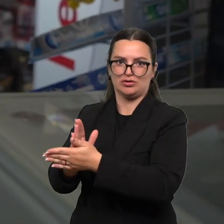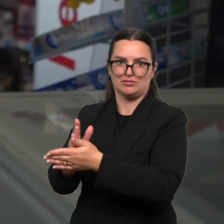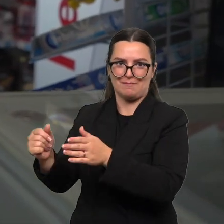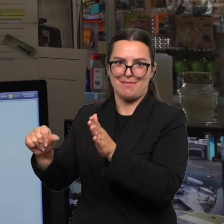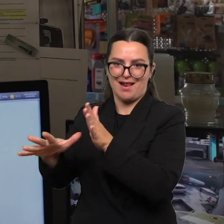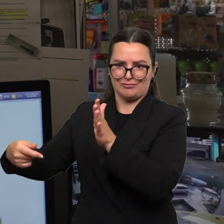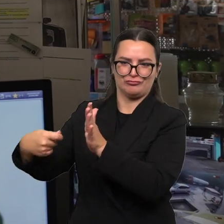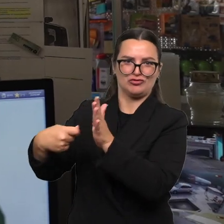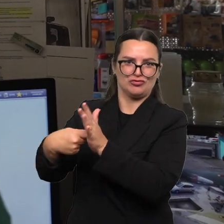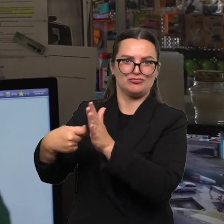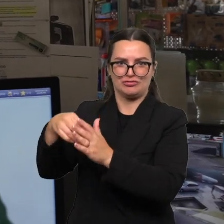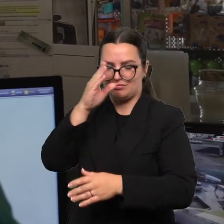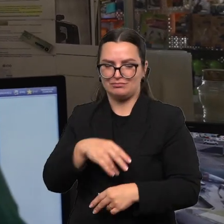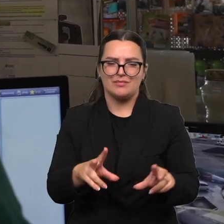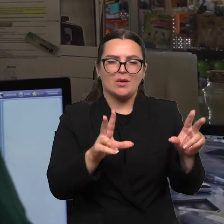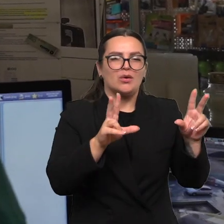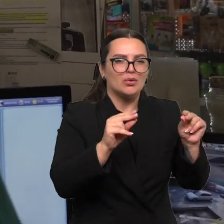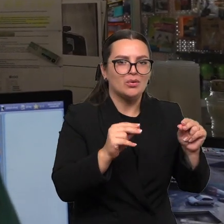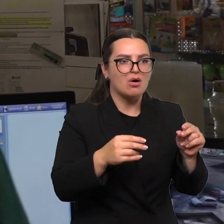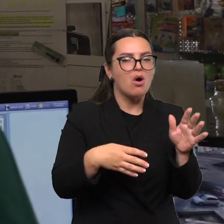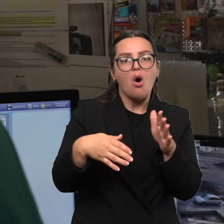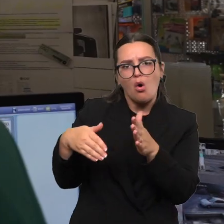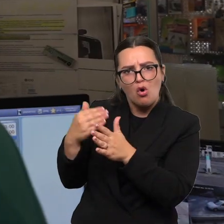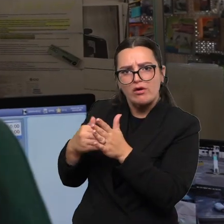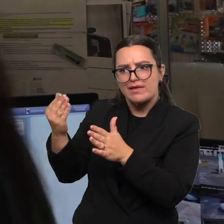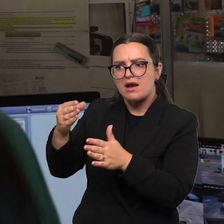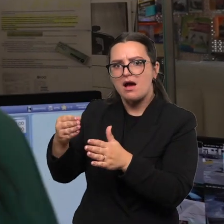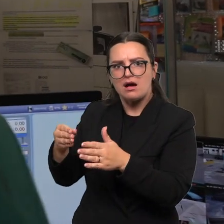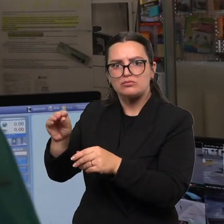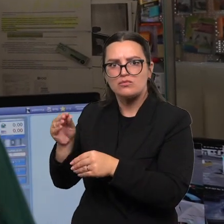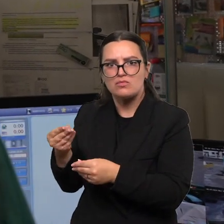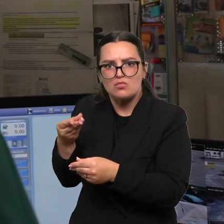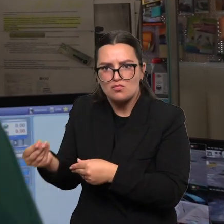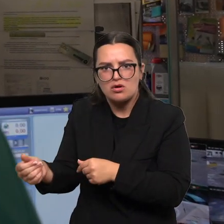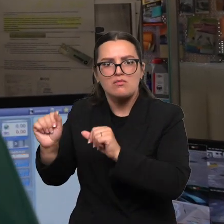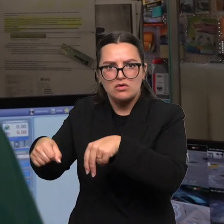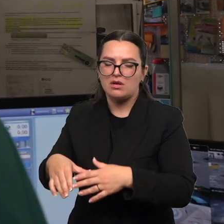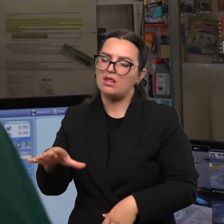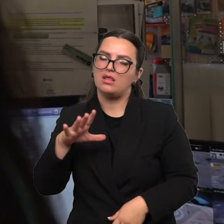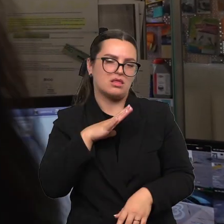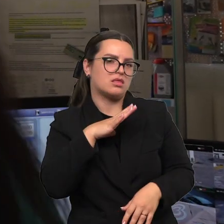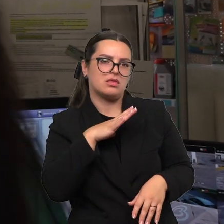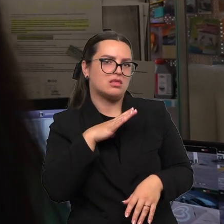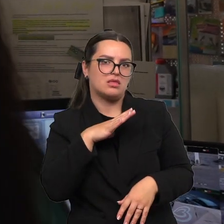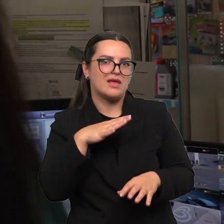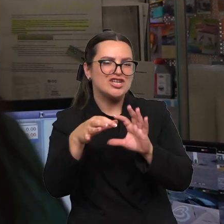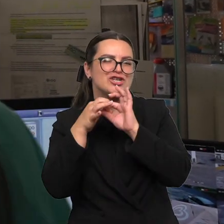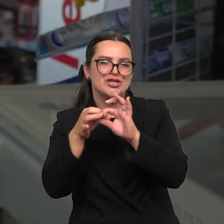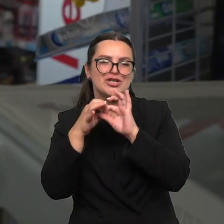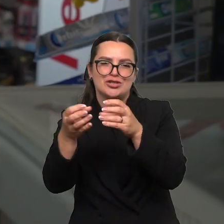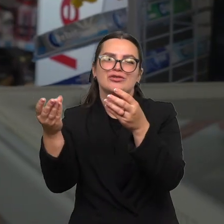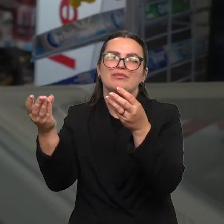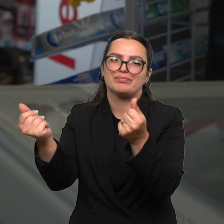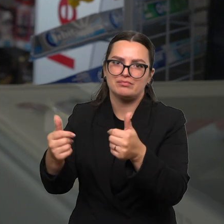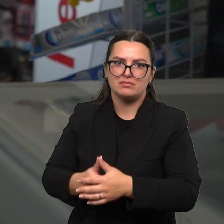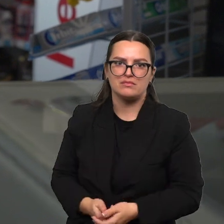pasisekė. 25. Ne, O kortelę galim atsiskaityti? negalim, nes nėra elektroninio internetinio ryšio. Tik grinais. Nu,